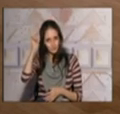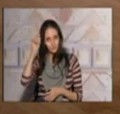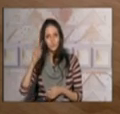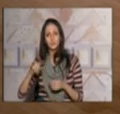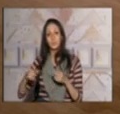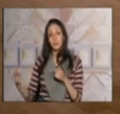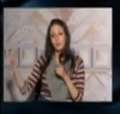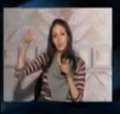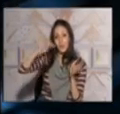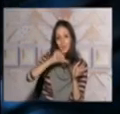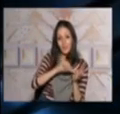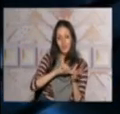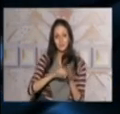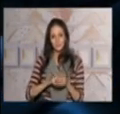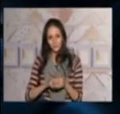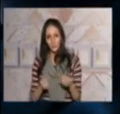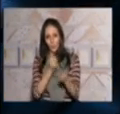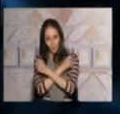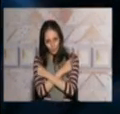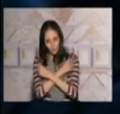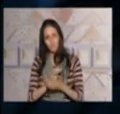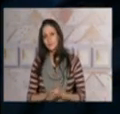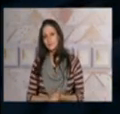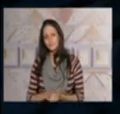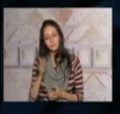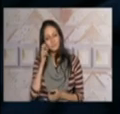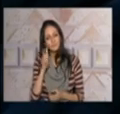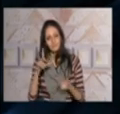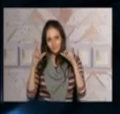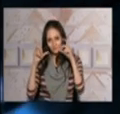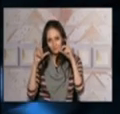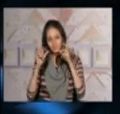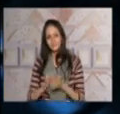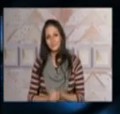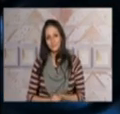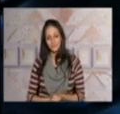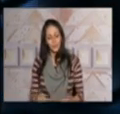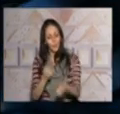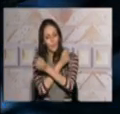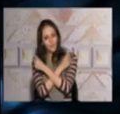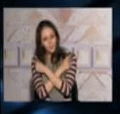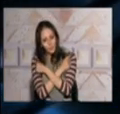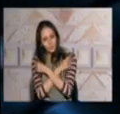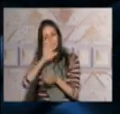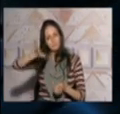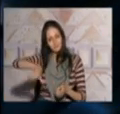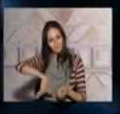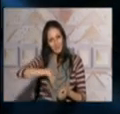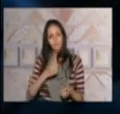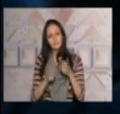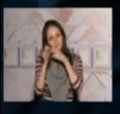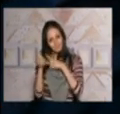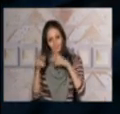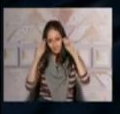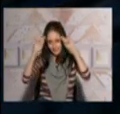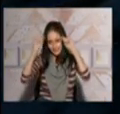6 سنوات. مظبوط يا فندم. يعني هي شفنا كمان صور جميلة الحقيقة لمعبد الكرنك وعودة لعدد ليس قليل من